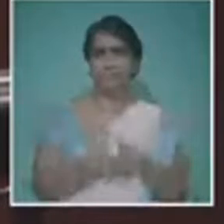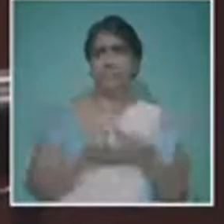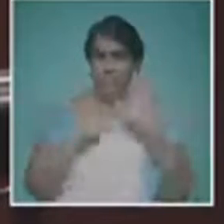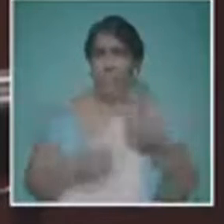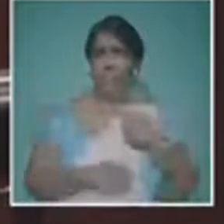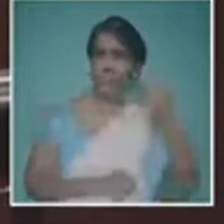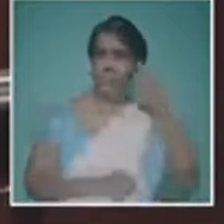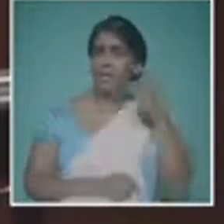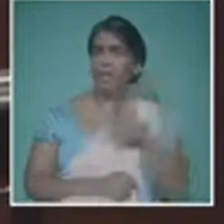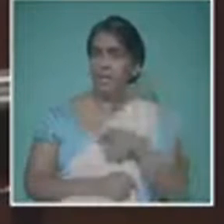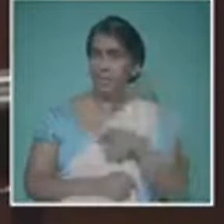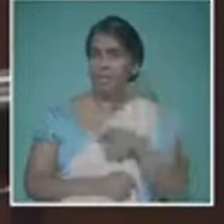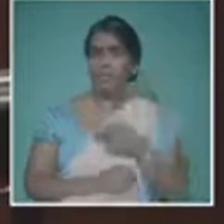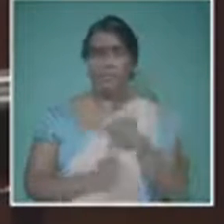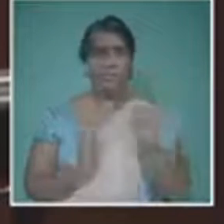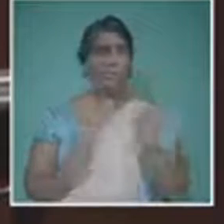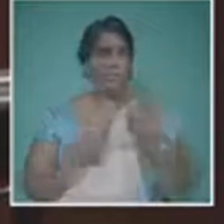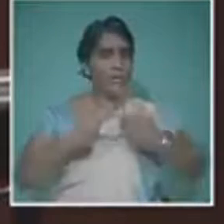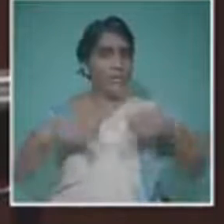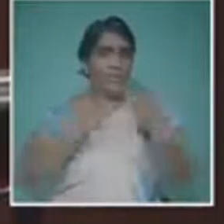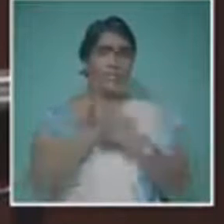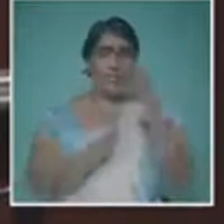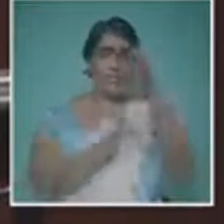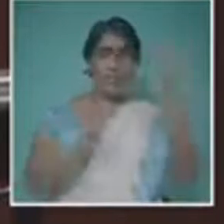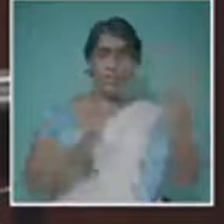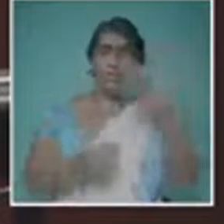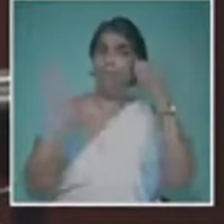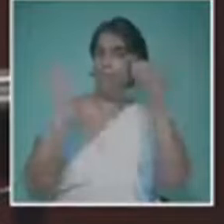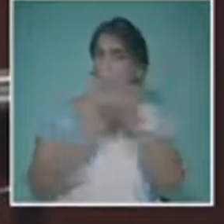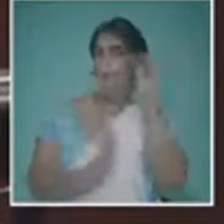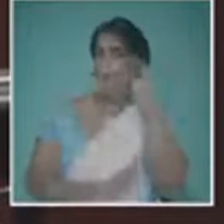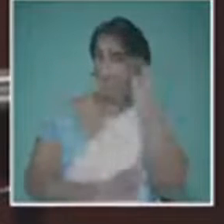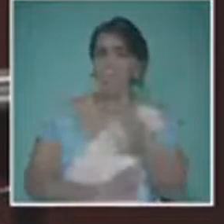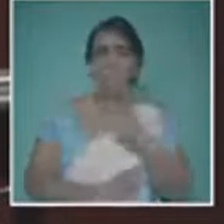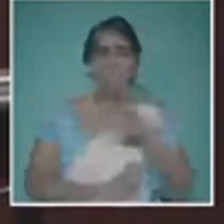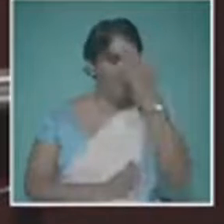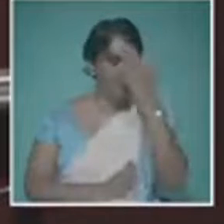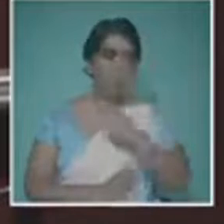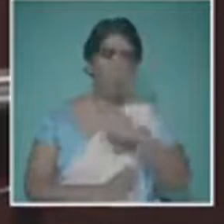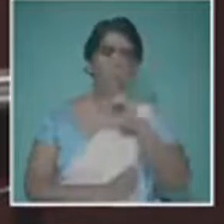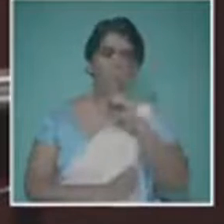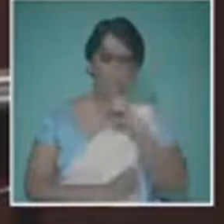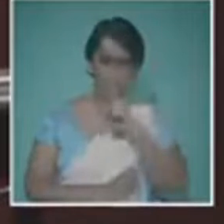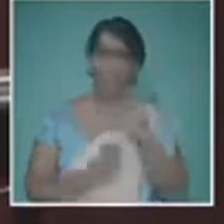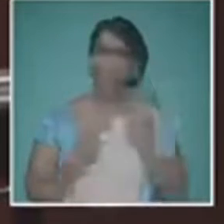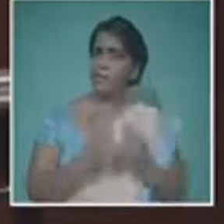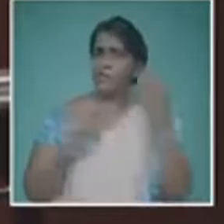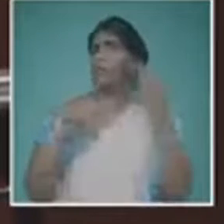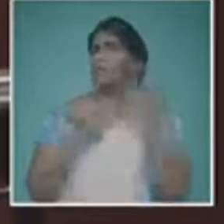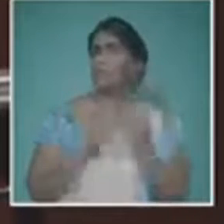இருந்தால் அவர்கள் இதில் நடவடிக்கை எடுக்க வேண்டும் என்று நான் கேட்டுக்கொள்கின்றேன். இப்படியாக தொடர்ந்து எங்களுடைய வளங்கள்